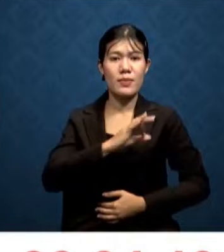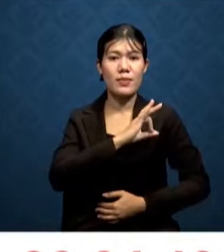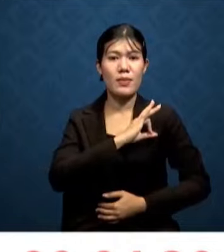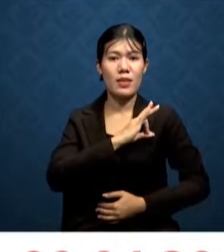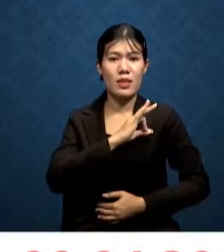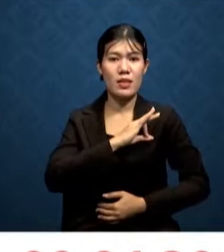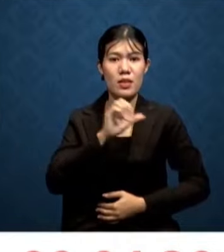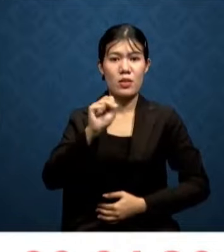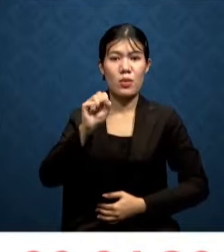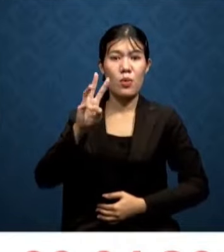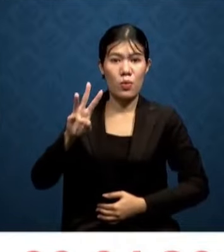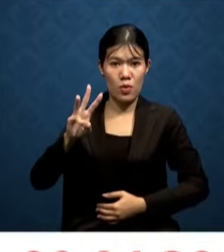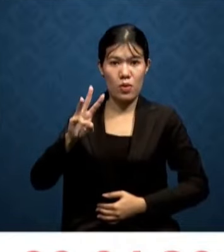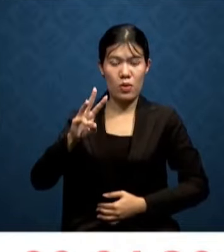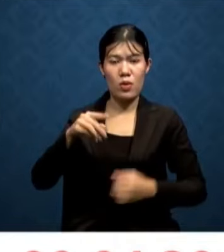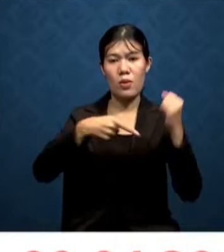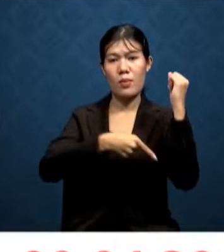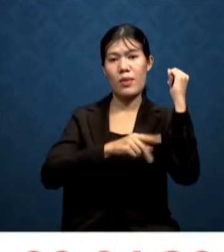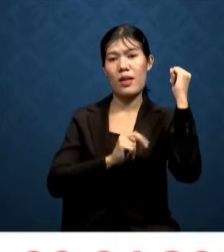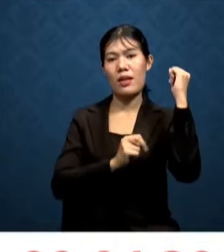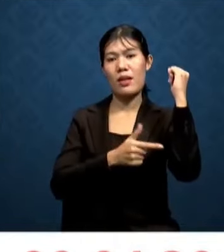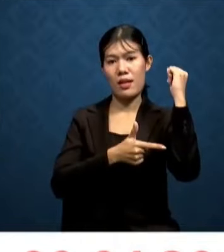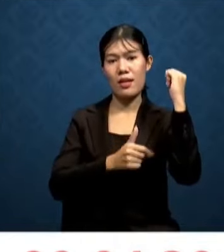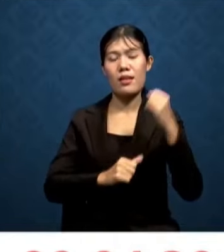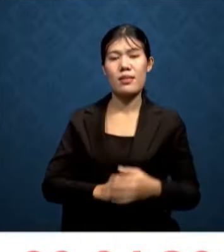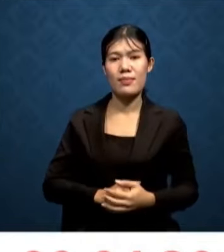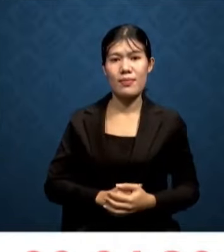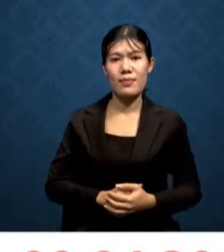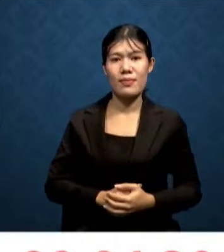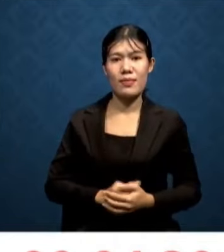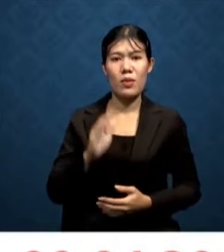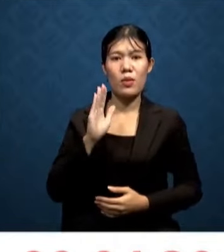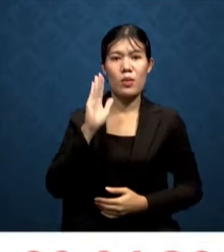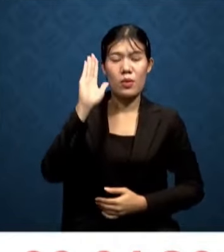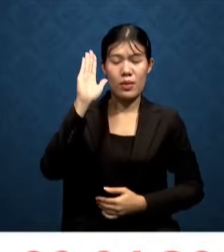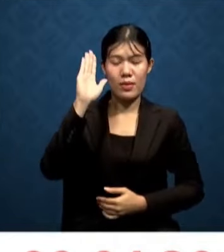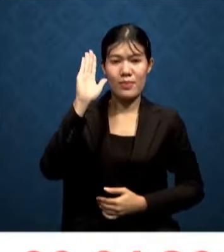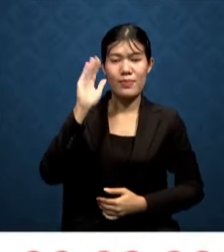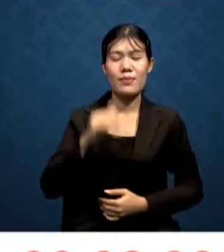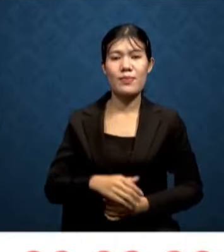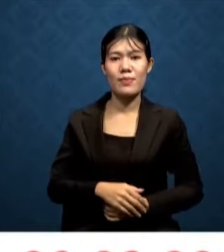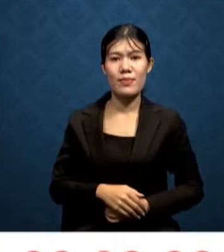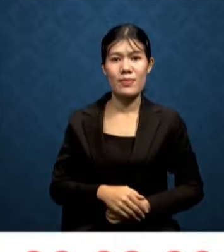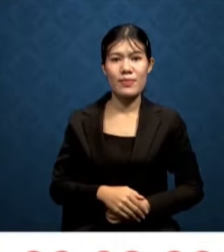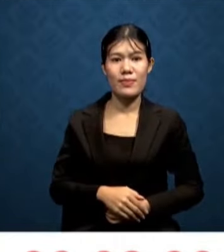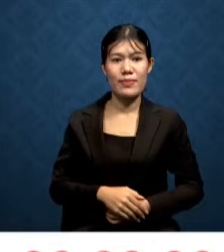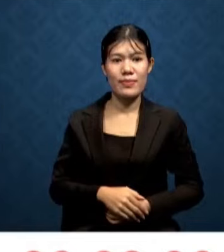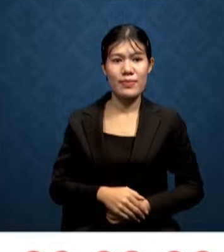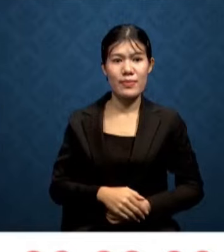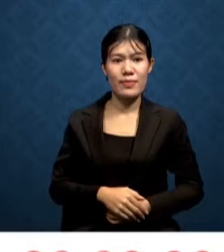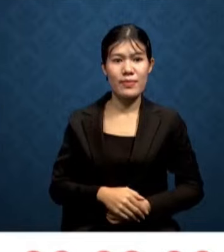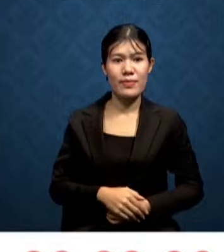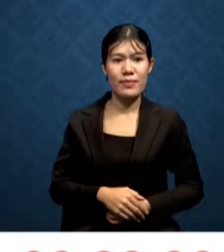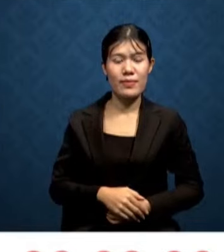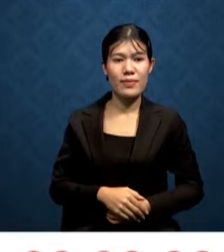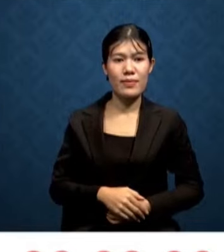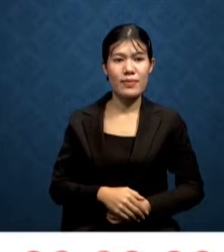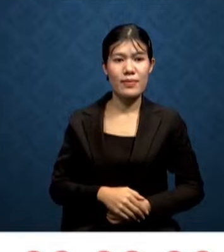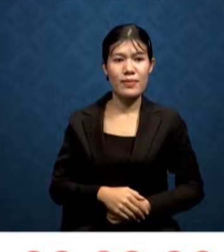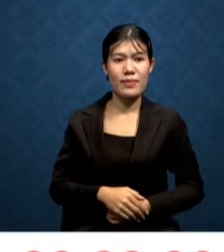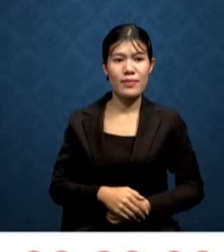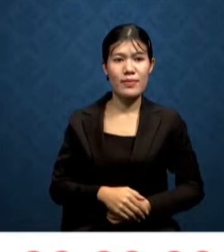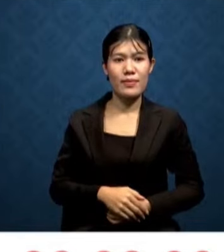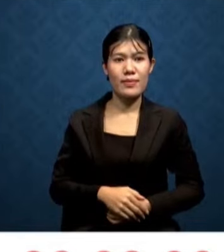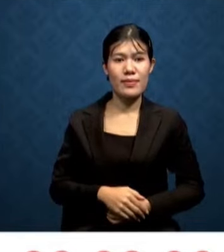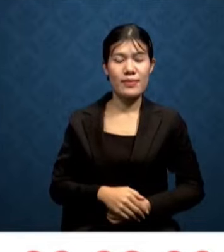ฒิสภาจากจังหวัดพังงาค่ะขออนุญาตประท้วงท่านประธานค่ะด้วยความเคารพนะคะท่านดิฉัน